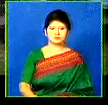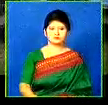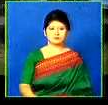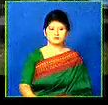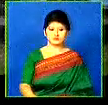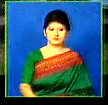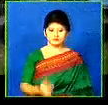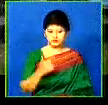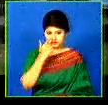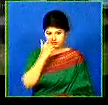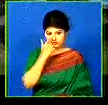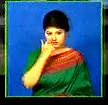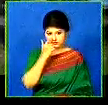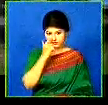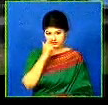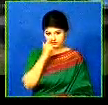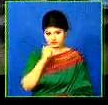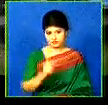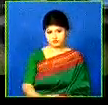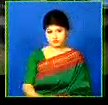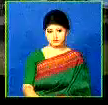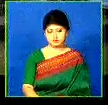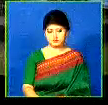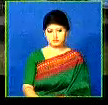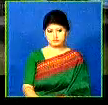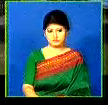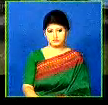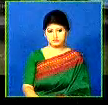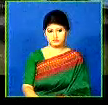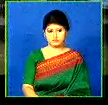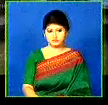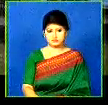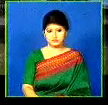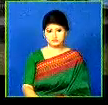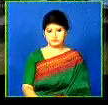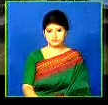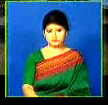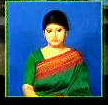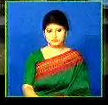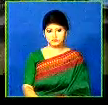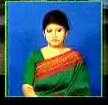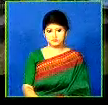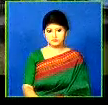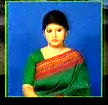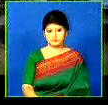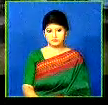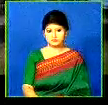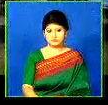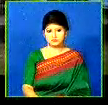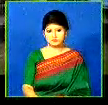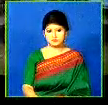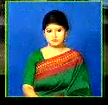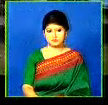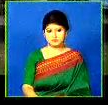বিচার ও মানবাধিকার প্রতিষ্ঠার পথ সুগম করতে সক্ষম হবে এমনটি প্রত্যাশা সকলের। পঞ্চগড় থেকে